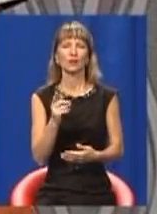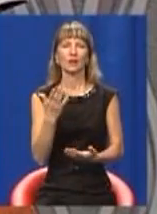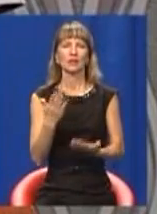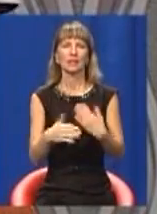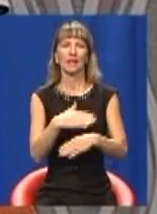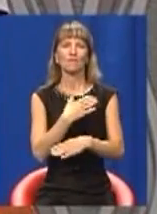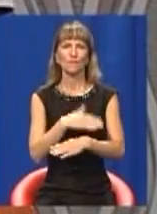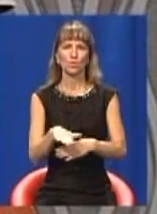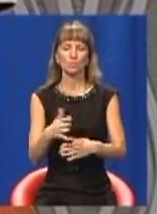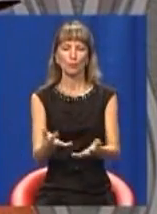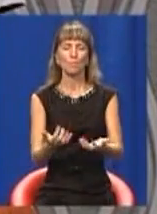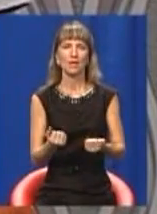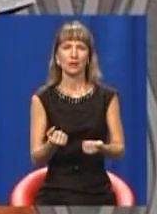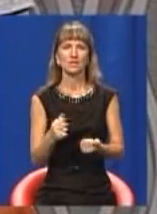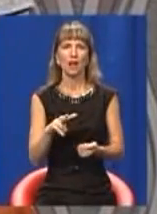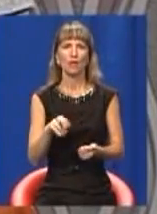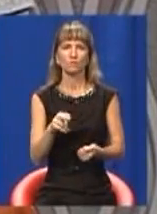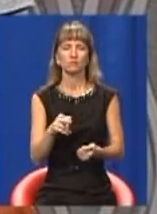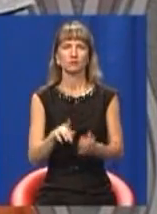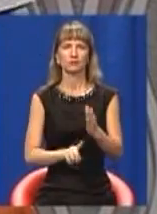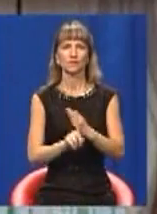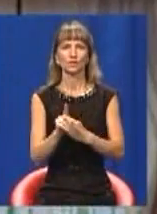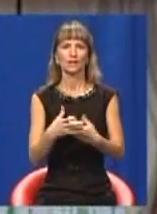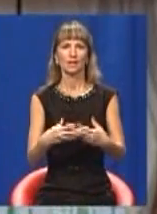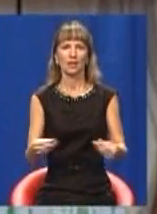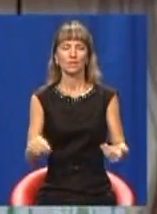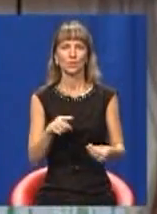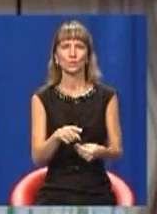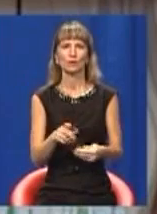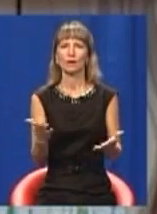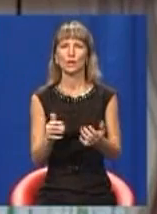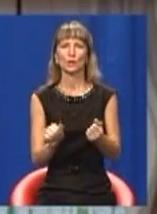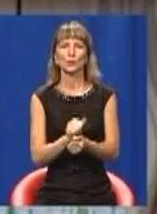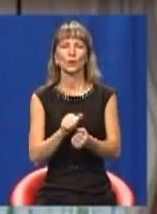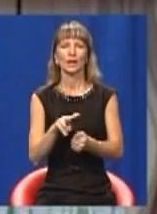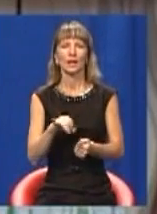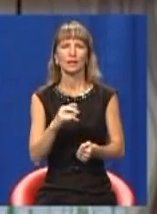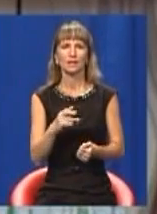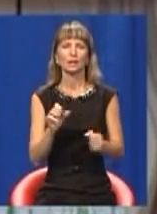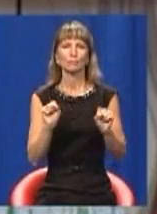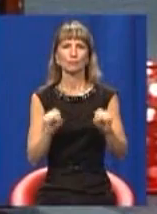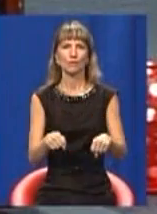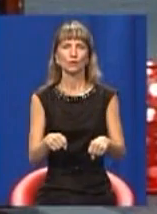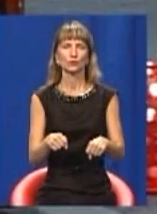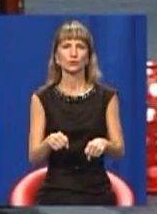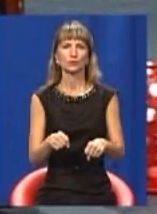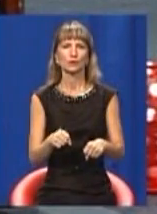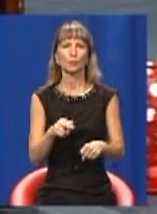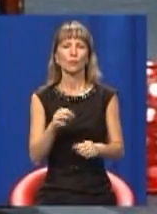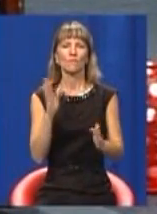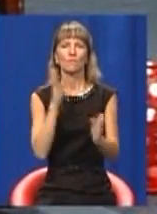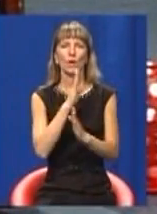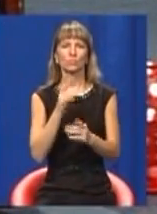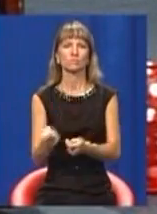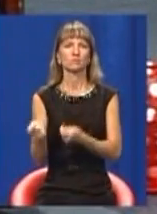на вулиці чи щось, береш до руки, вона починає танути, правильно? А да. Тут навіть якийсь сухий лід, який, до речі, можна навіть так от по повітрю носити